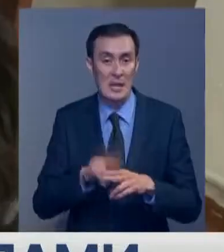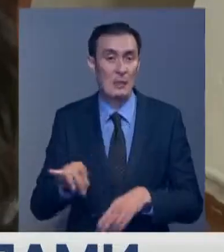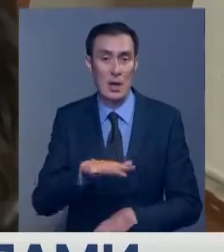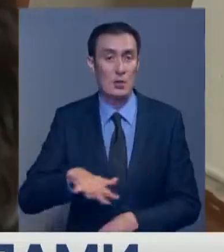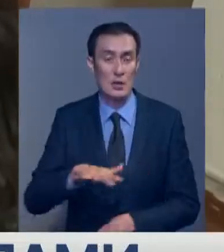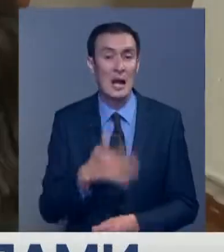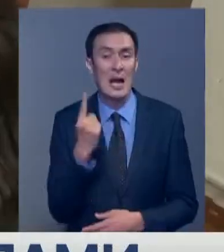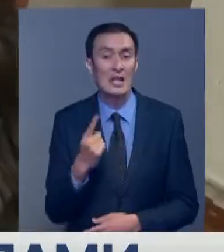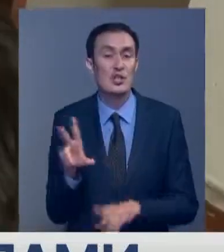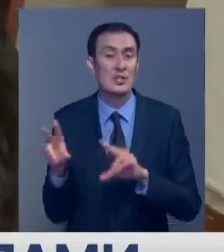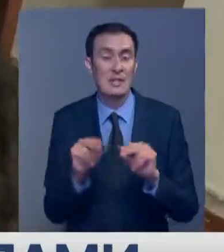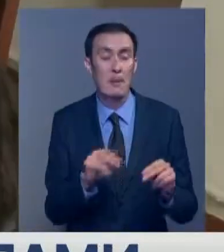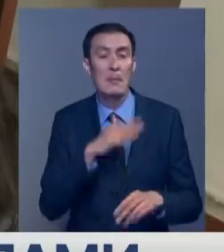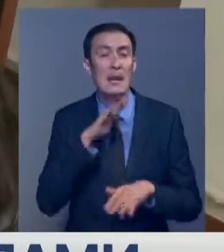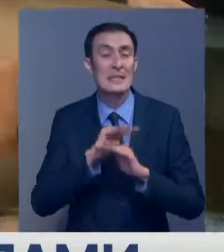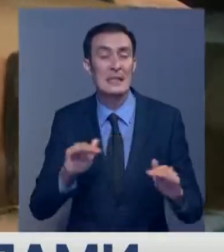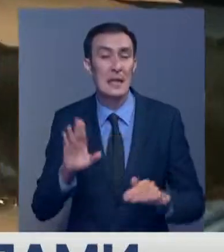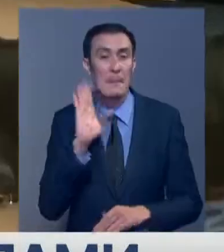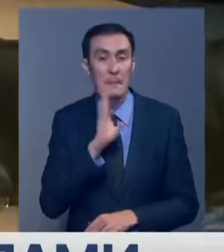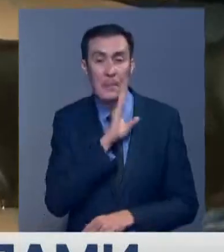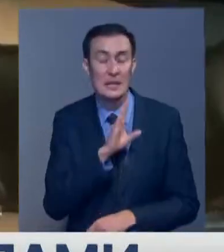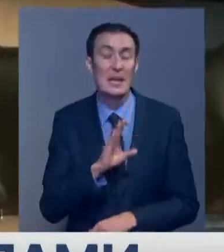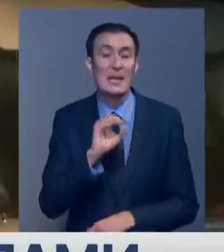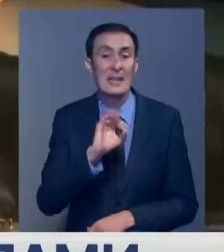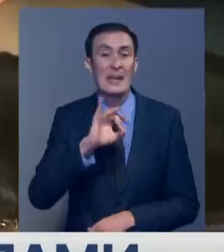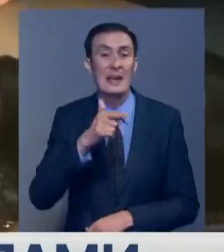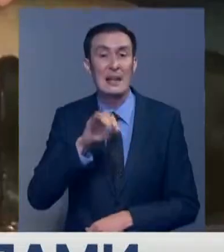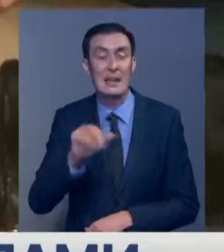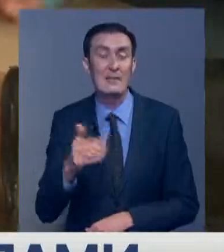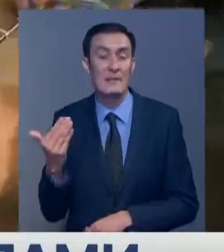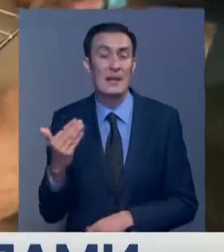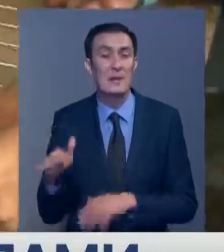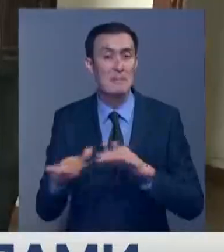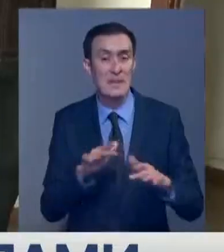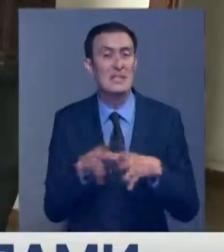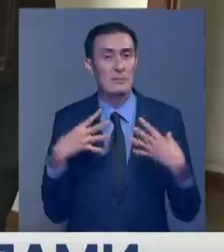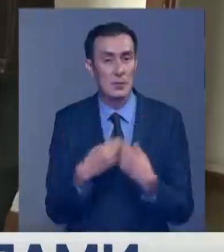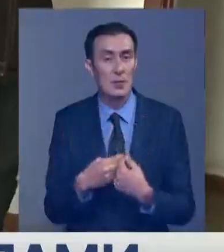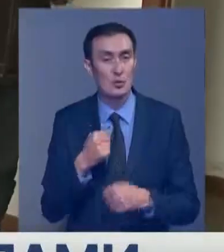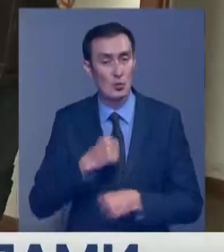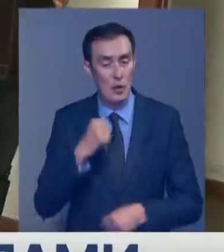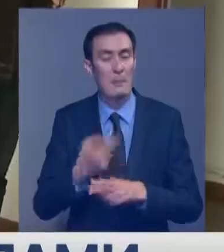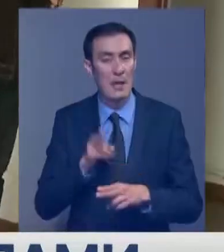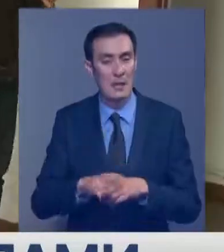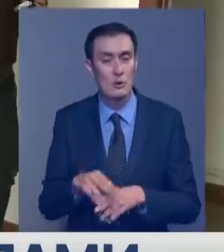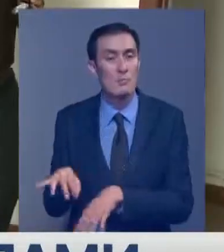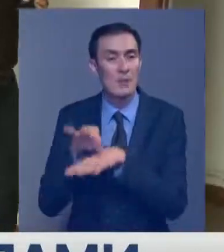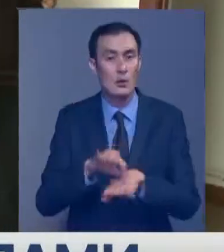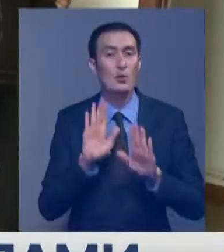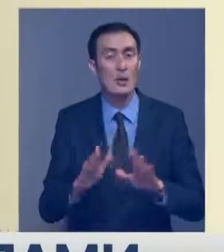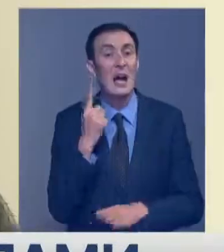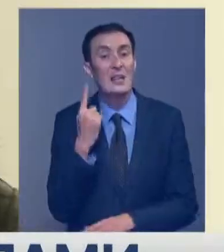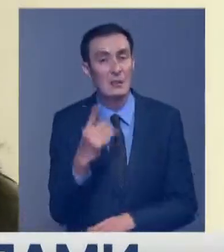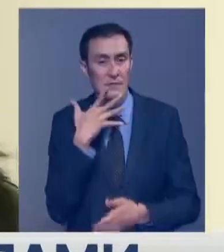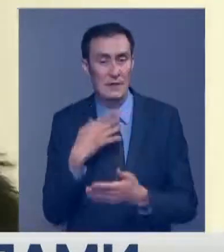Одна из счастливых новоселов – многодетная мать Гулиим Ергалиева. Карантинные меры в их семье соблюдают строго, поэтому с собой она привела лишь одного